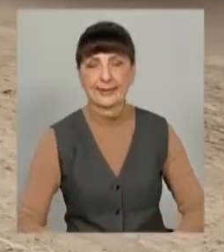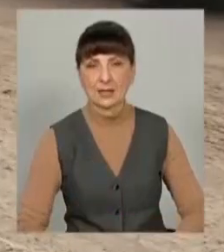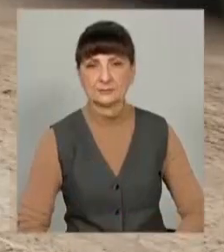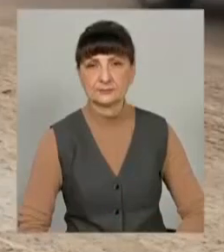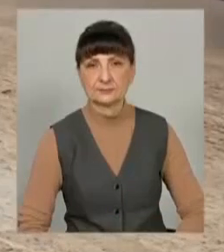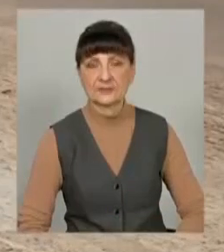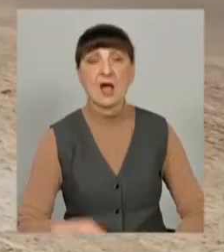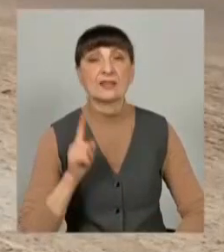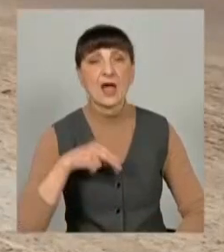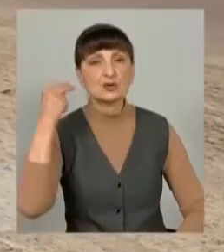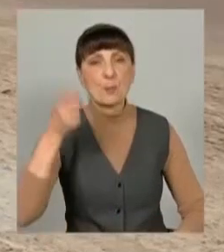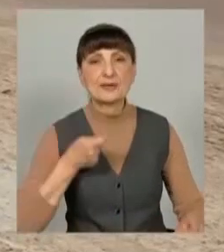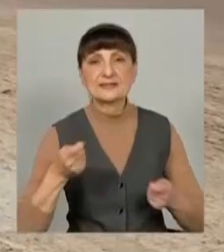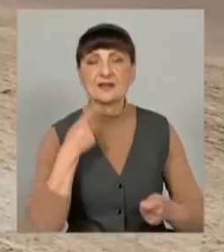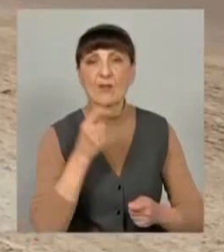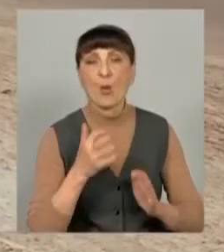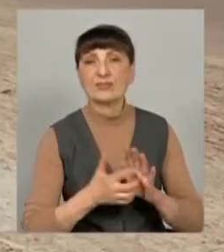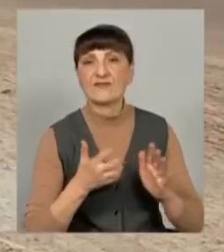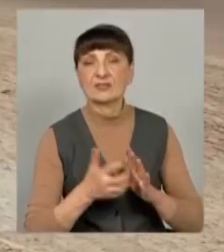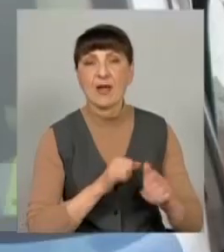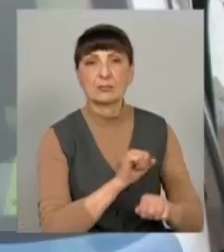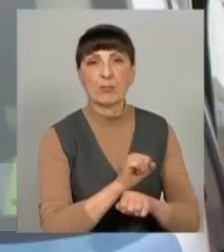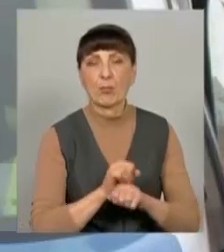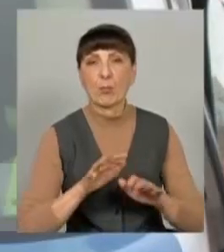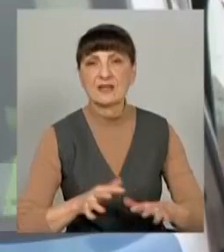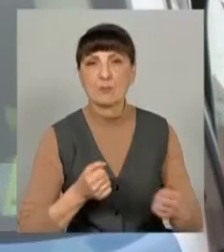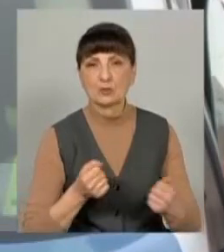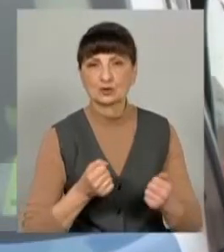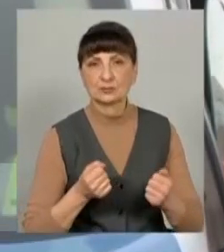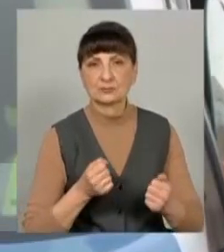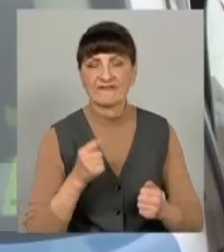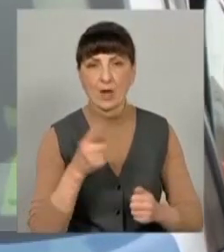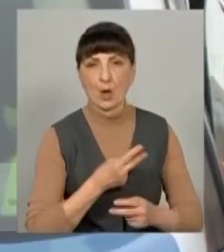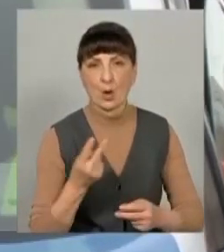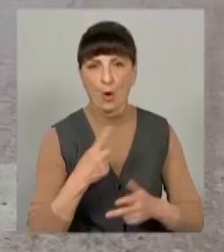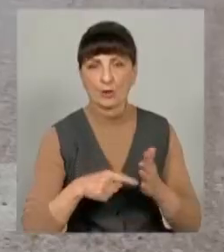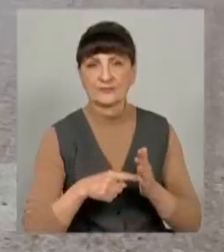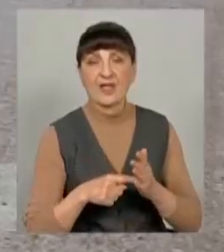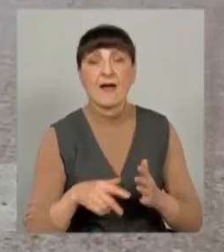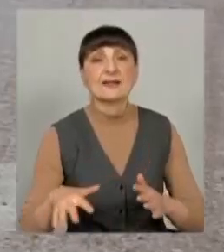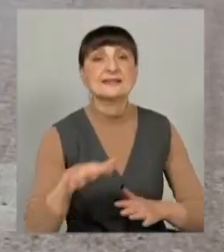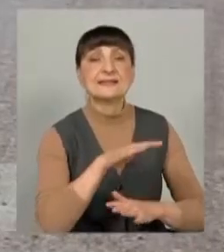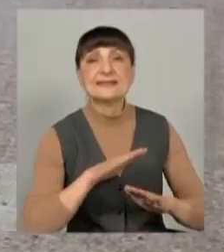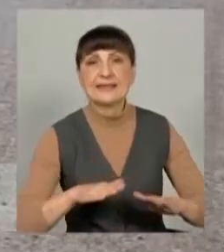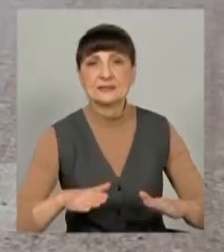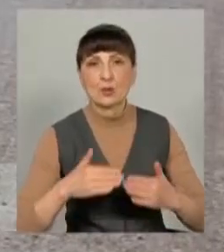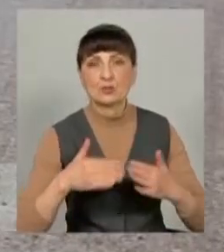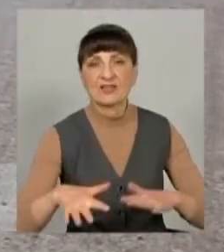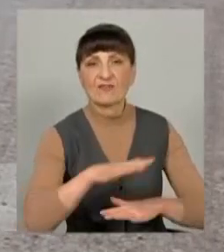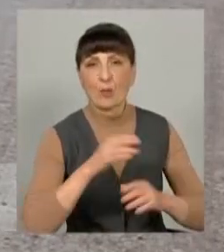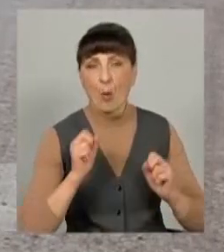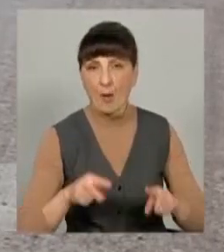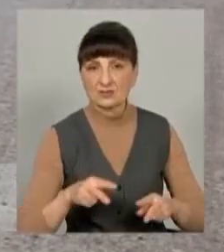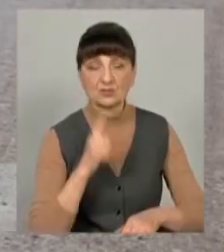высказался Президент и о нехватке парковочных мест в столице По его словам детей отпускать во дворы стала опасно он